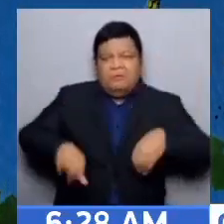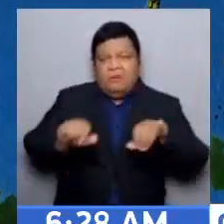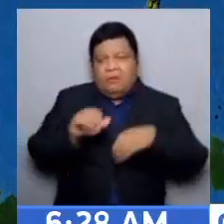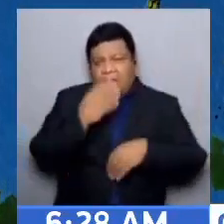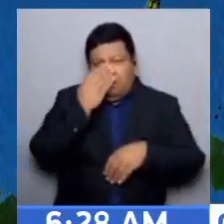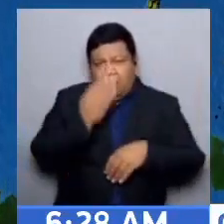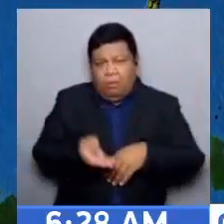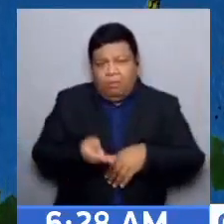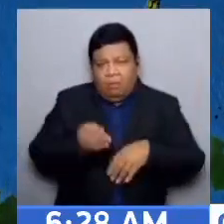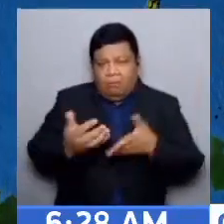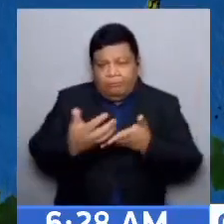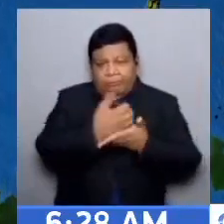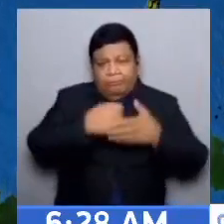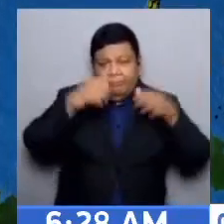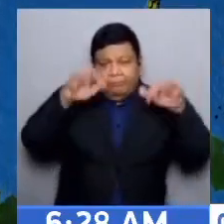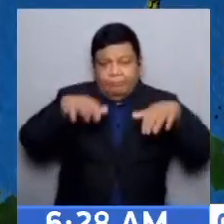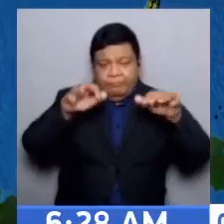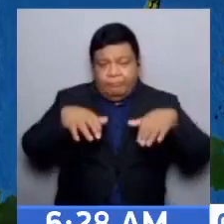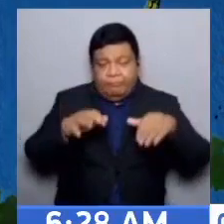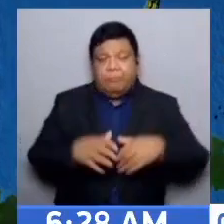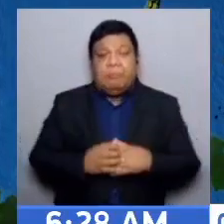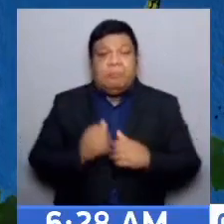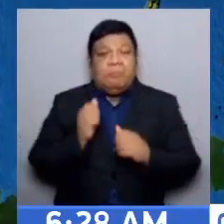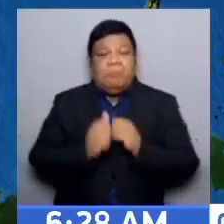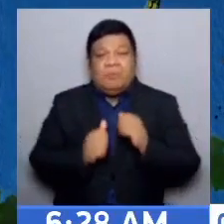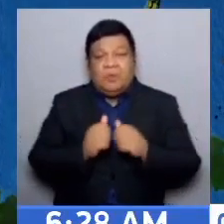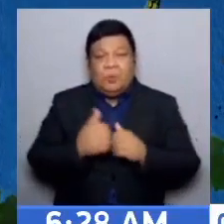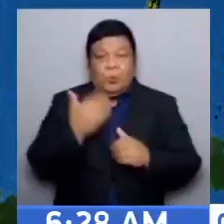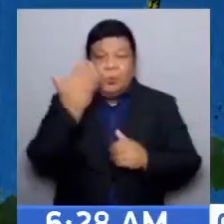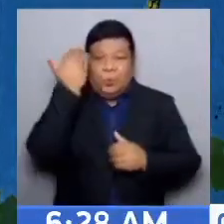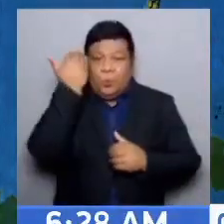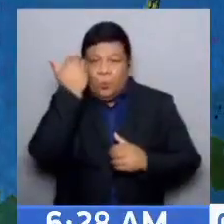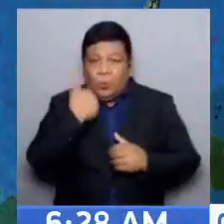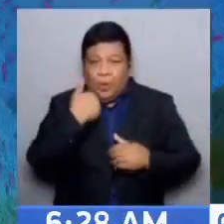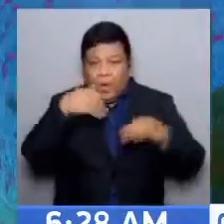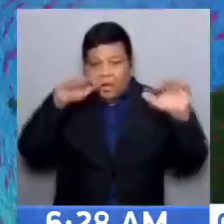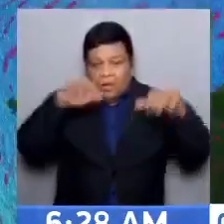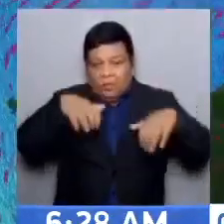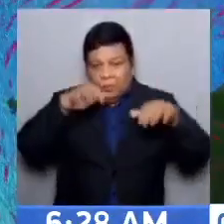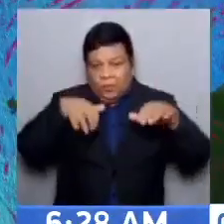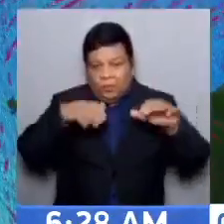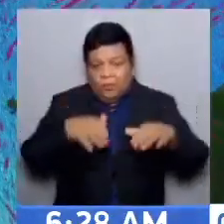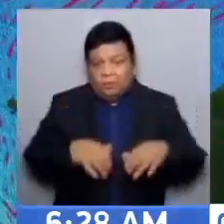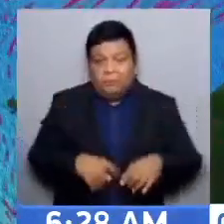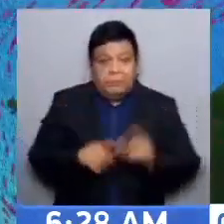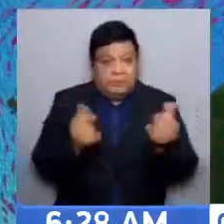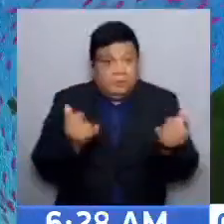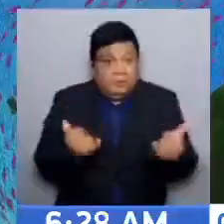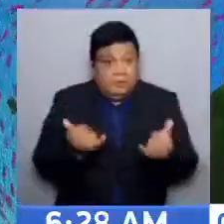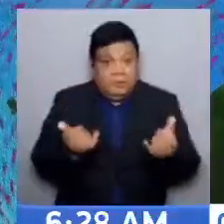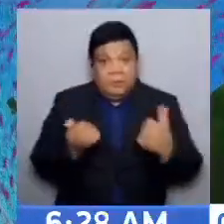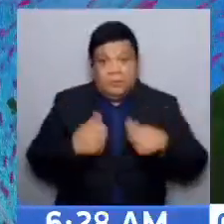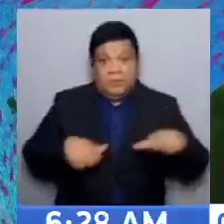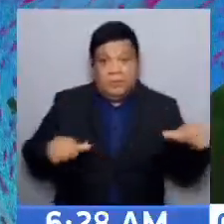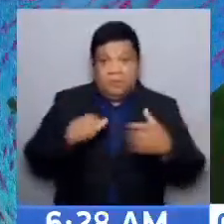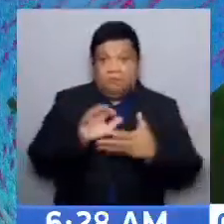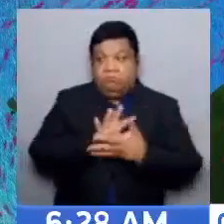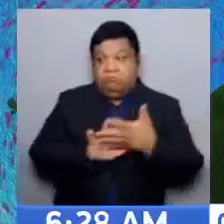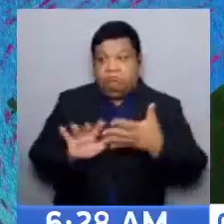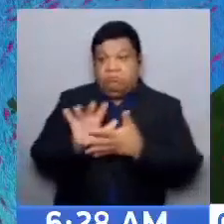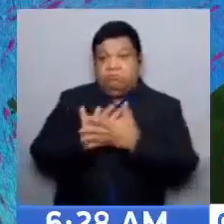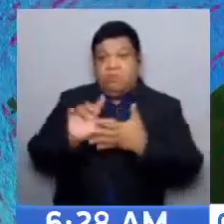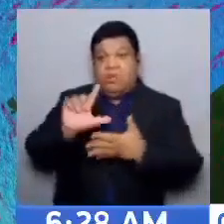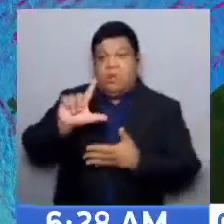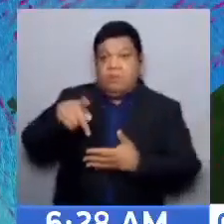matitinding thunderstorm, ibig sabihin kulang talaga yung ulan. Pero sa ngayon, wala tayong namamatang sama ng panahon, walang low pressure area,